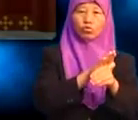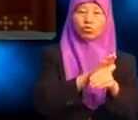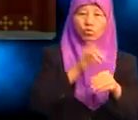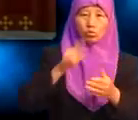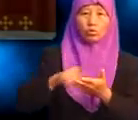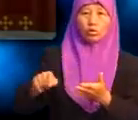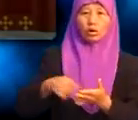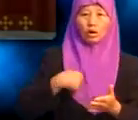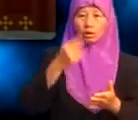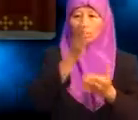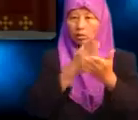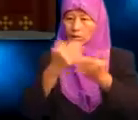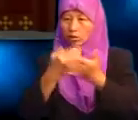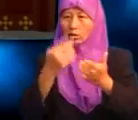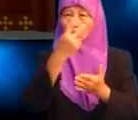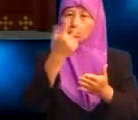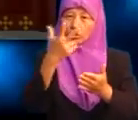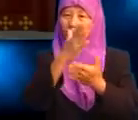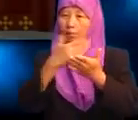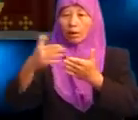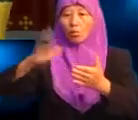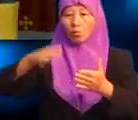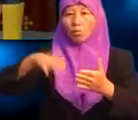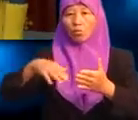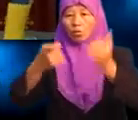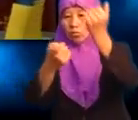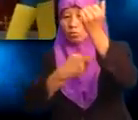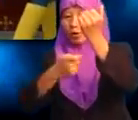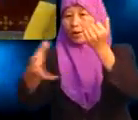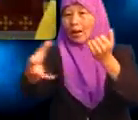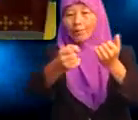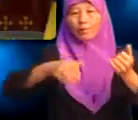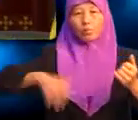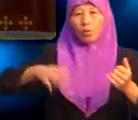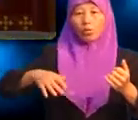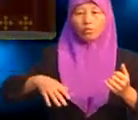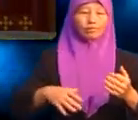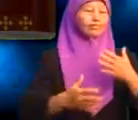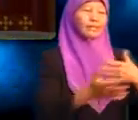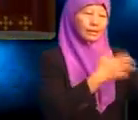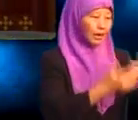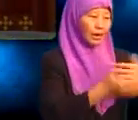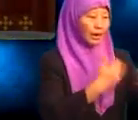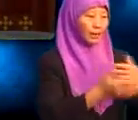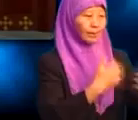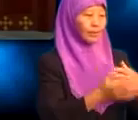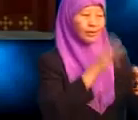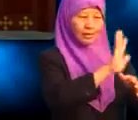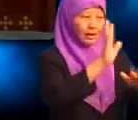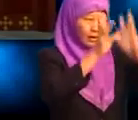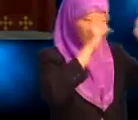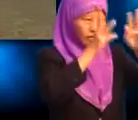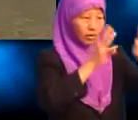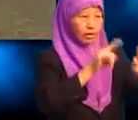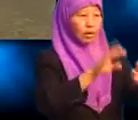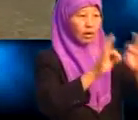belum saya habis tuai. Janganlah kamu risau, Osman. Rasanya dalam hal kamu ni, dah gugur syarat wajib zakat ke atas kamu